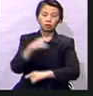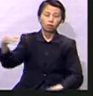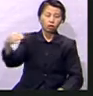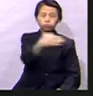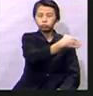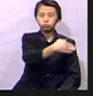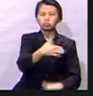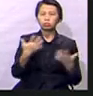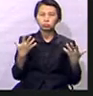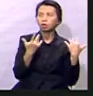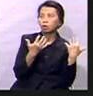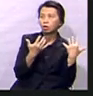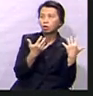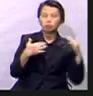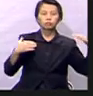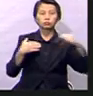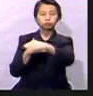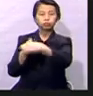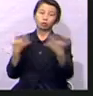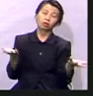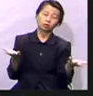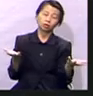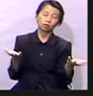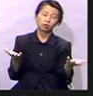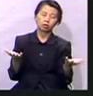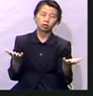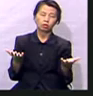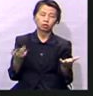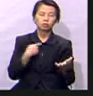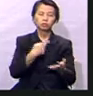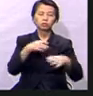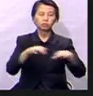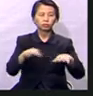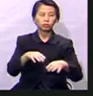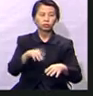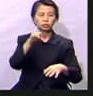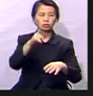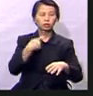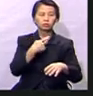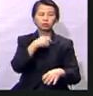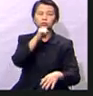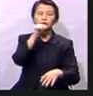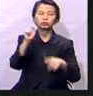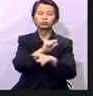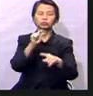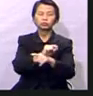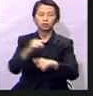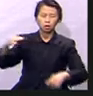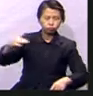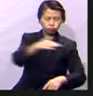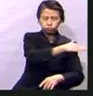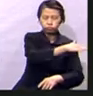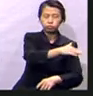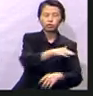saja pakai. Dua train saja pakai bermakna kita buat satu base yang kita tak guna. Macam kita